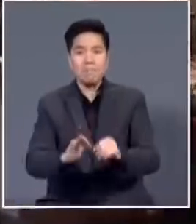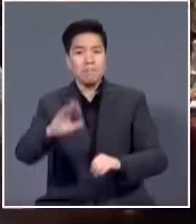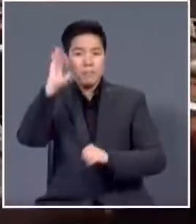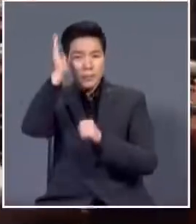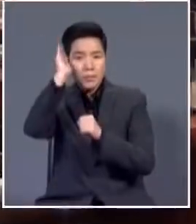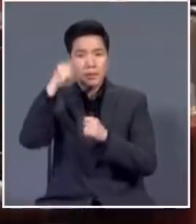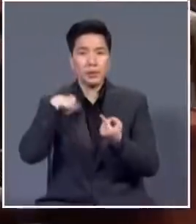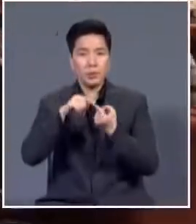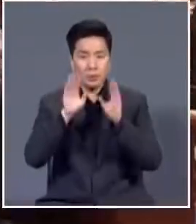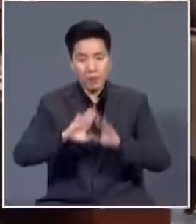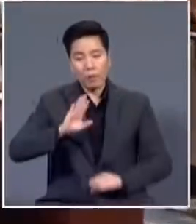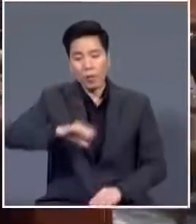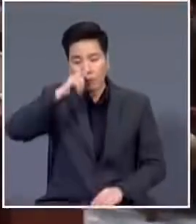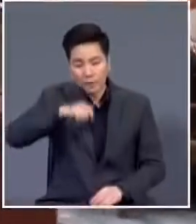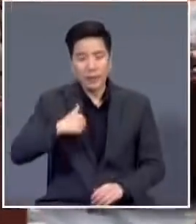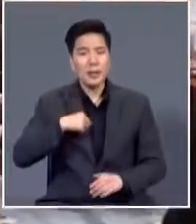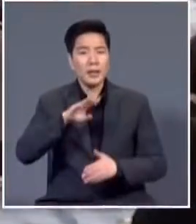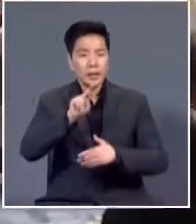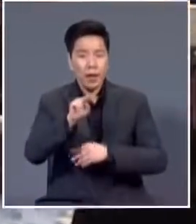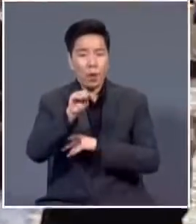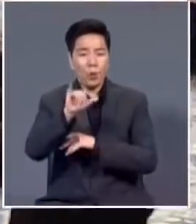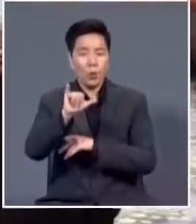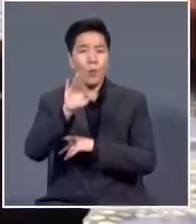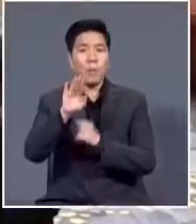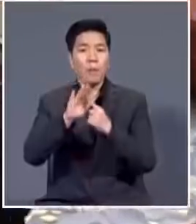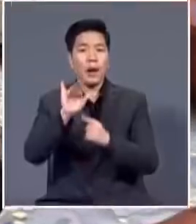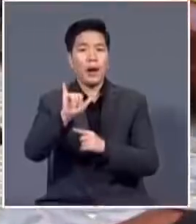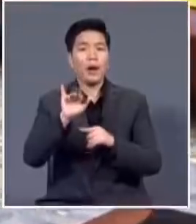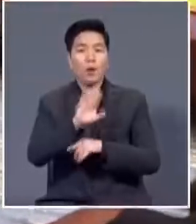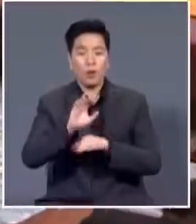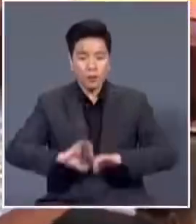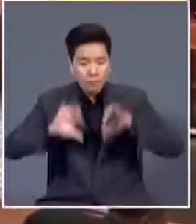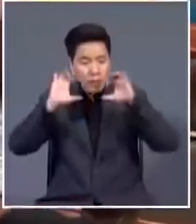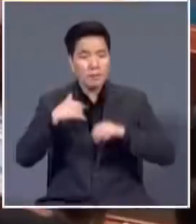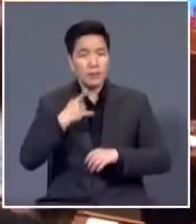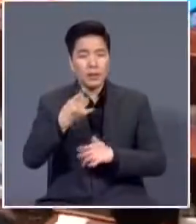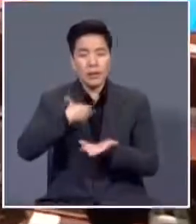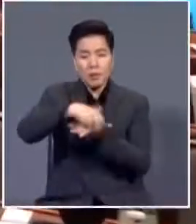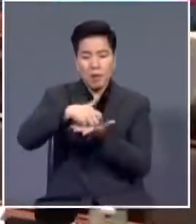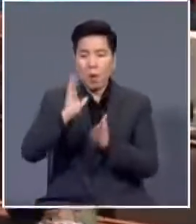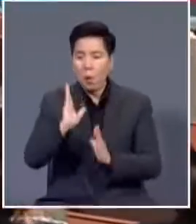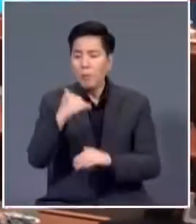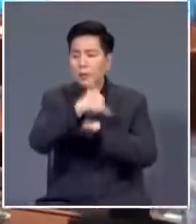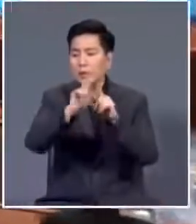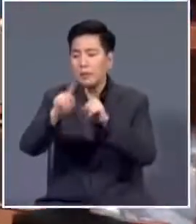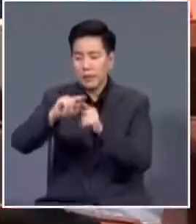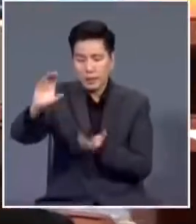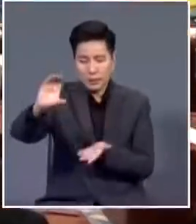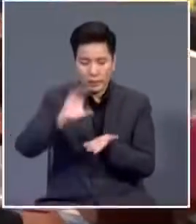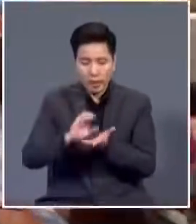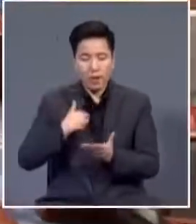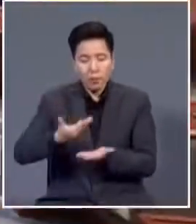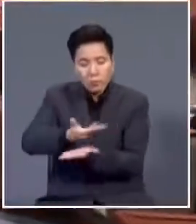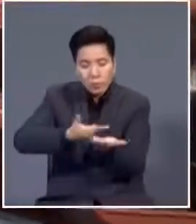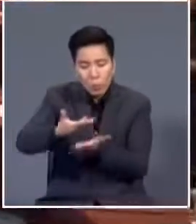ราและที่ฐานนโยบายของภาครัฐนะเพื่อดึงดูดการค้าและการลงทุนอีกทั้งได้มีโอกาสแลกเปลี่ยนความคิดเห็นและข้อมูลที่เป็น